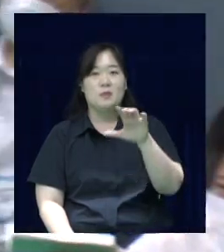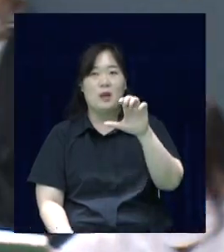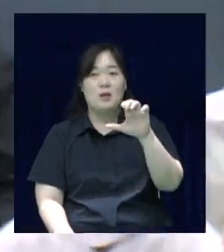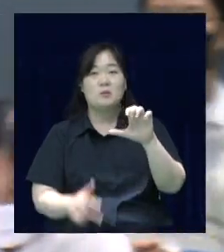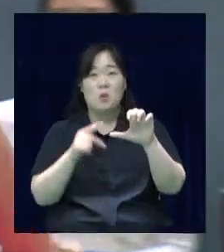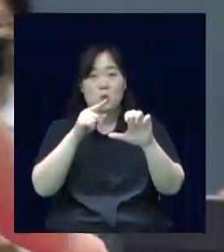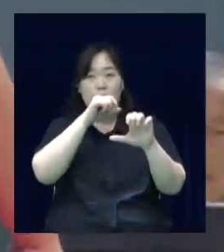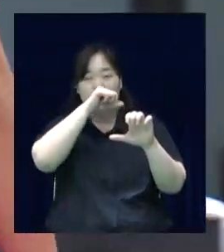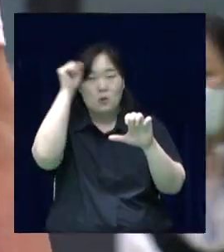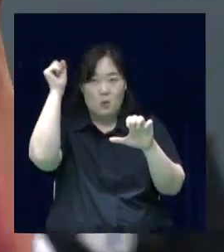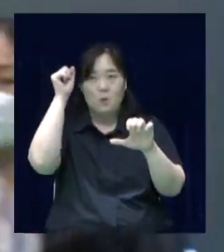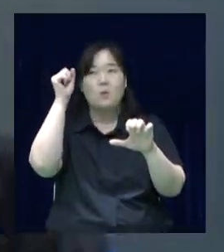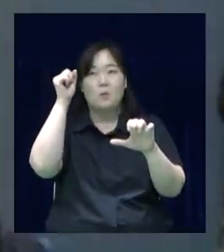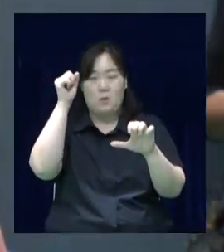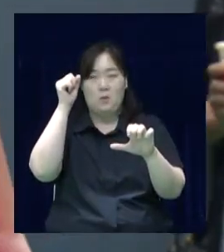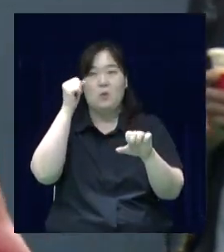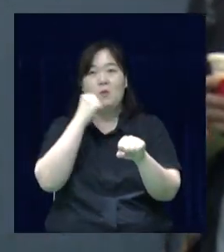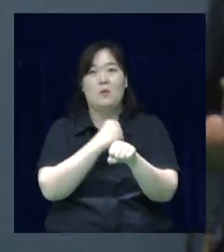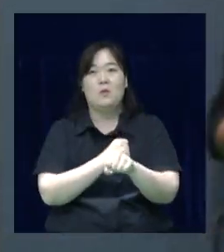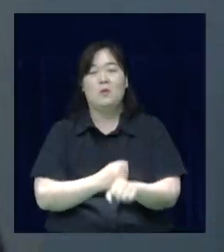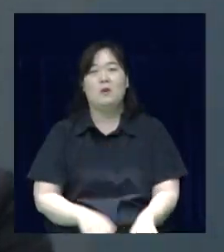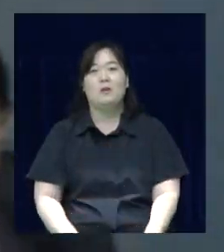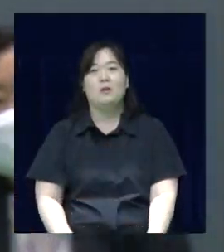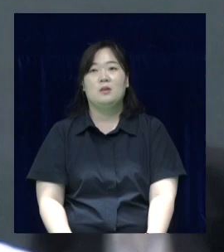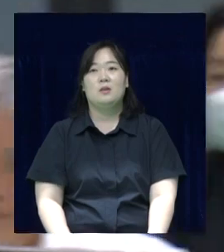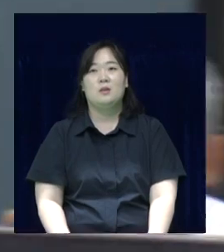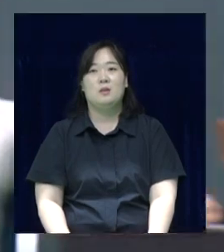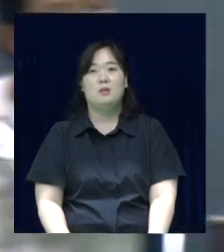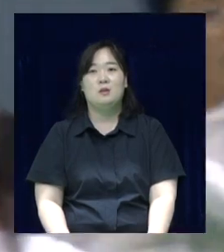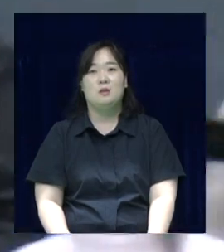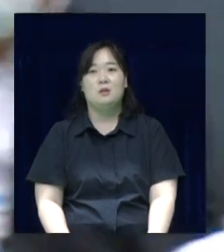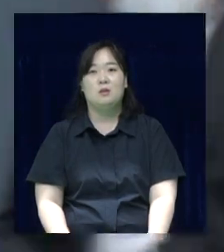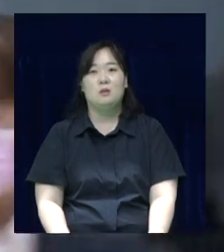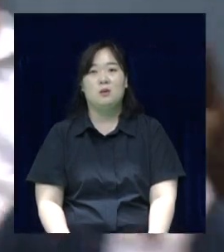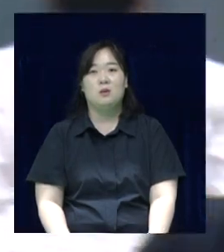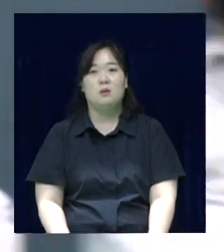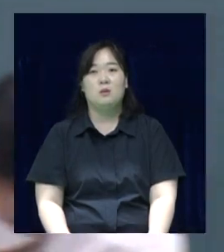45kg을 성공시킨 이동명 선수였습니다. 예.